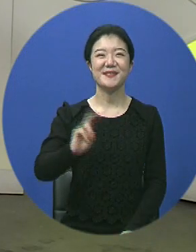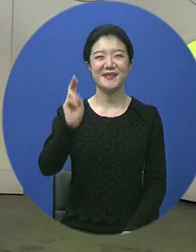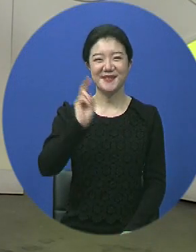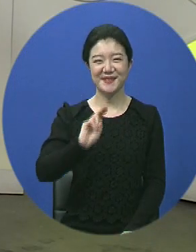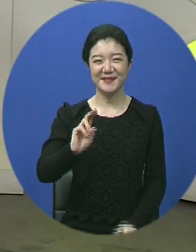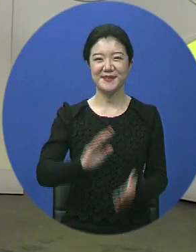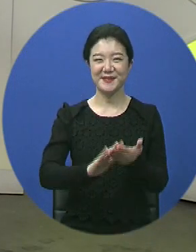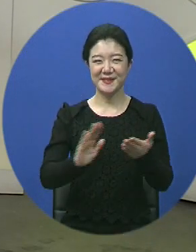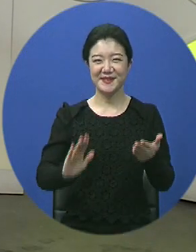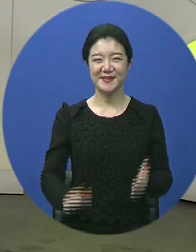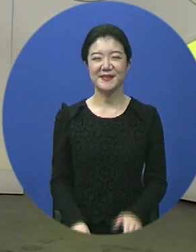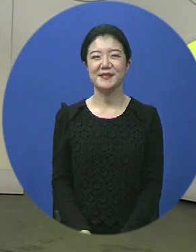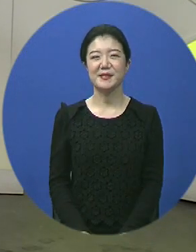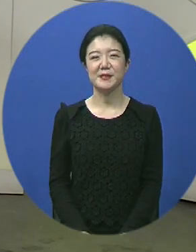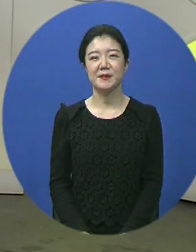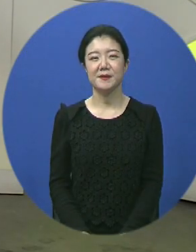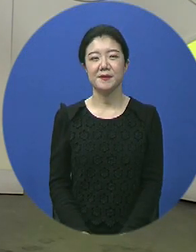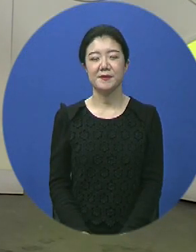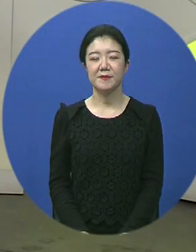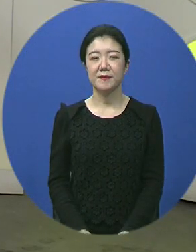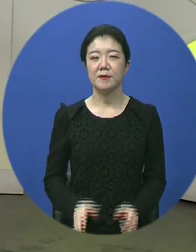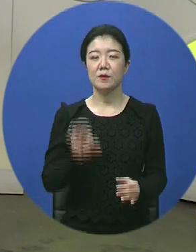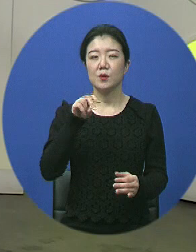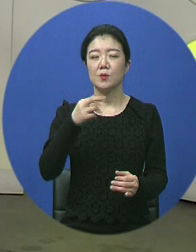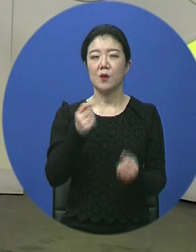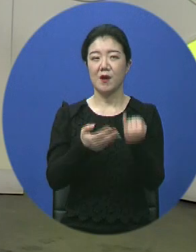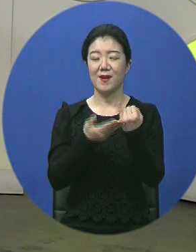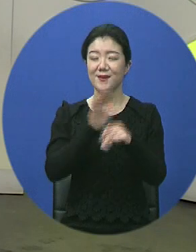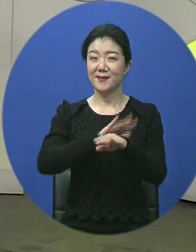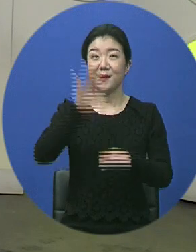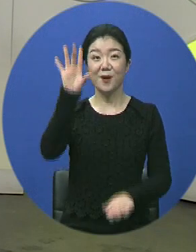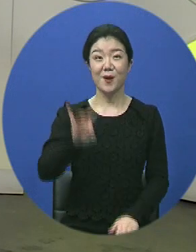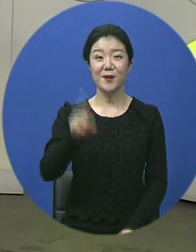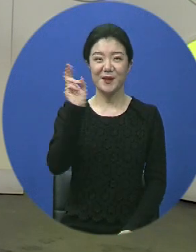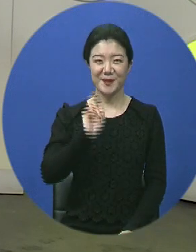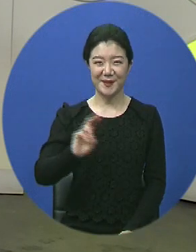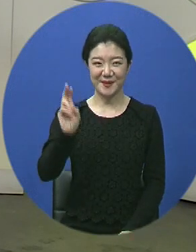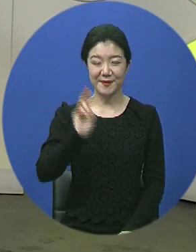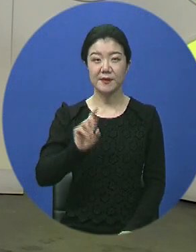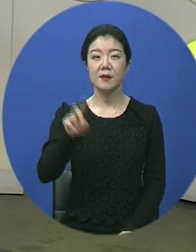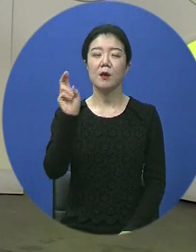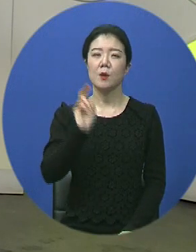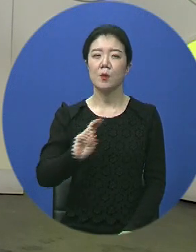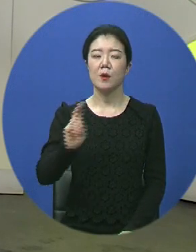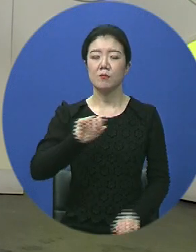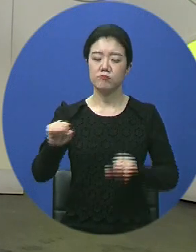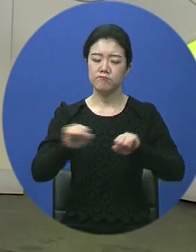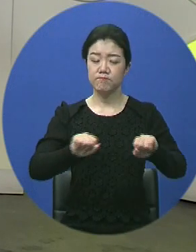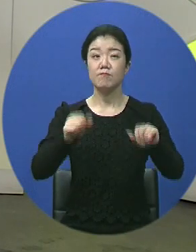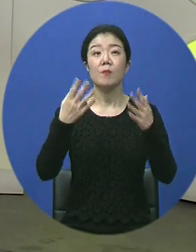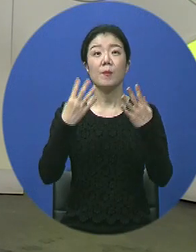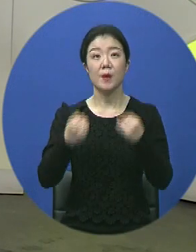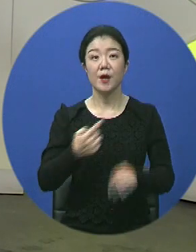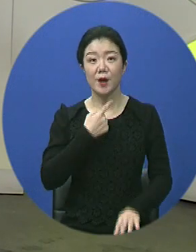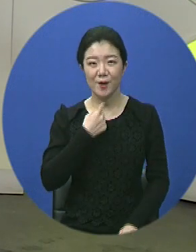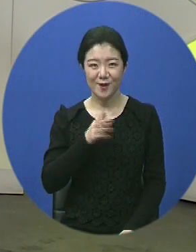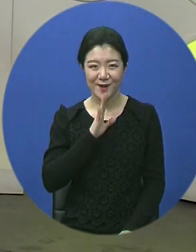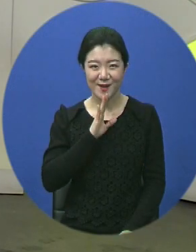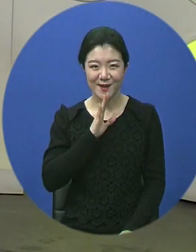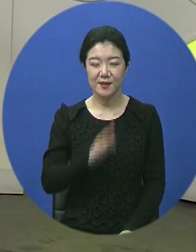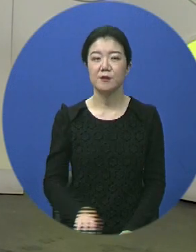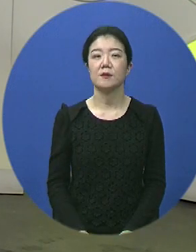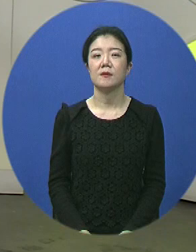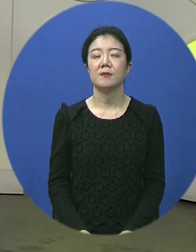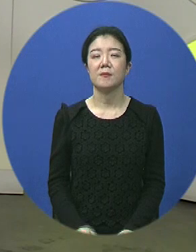노래입니다. 네, 우리 유아 씨가 굉장히 잘 어울리는 노래고, 이 노래가 그래도 좀 활동 많이 하셨던 네, 노래예요.